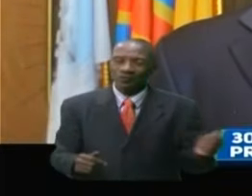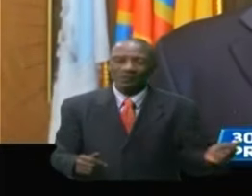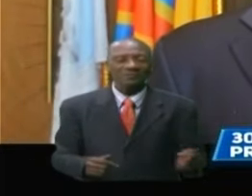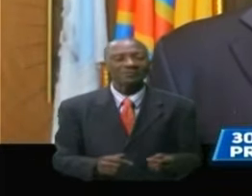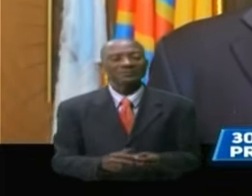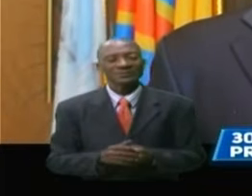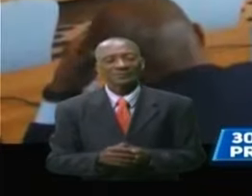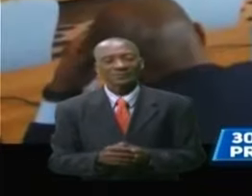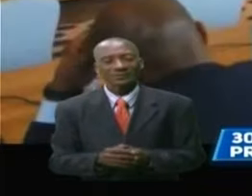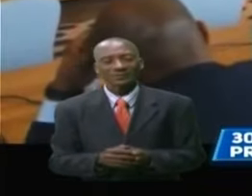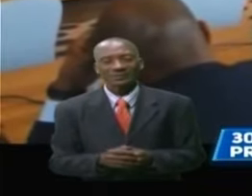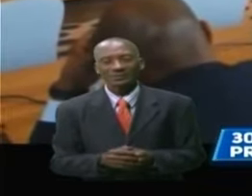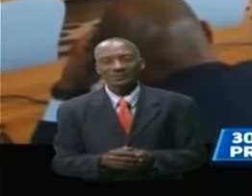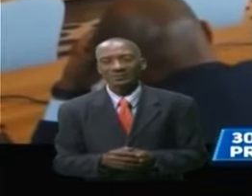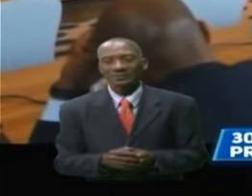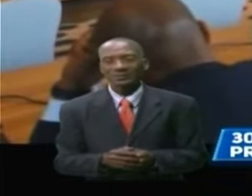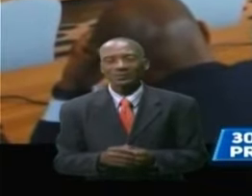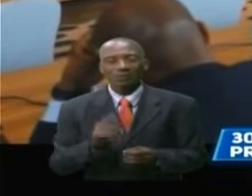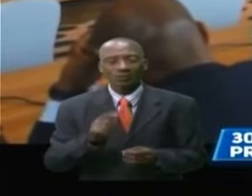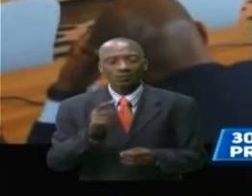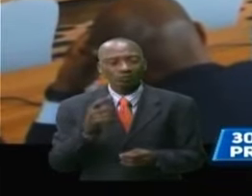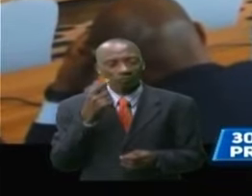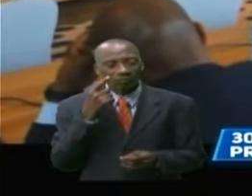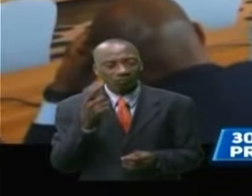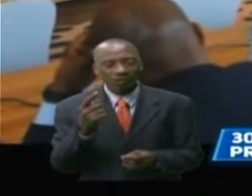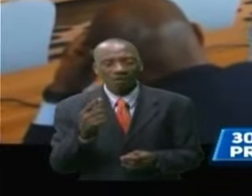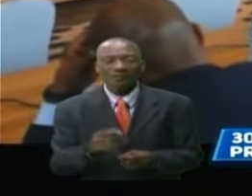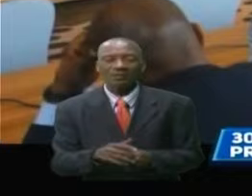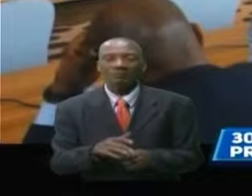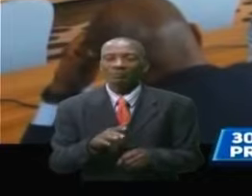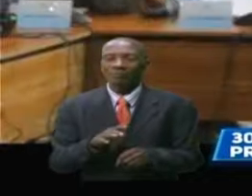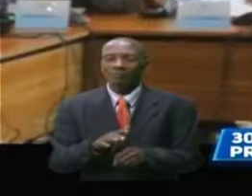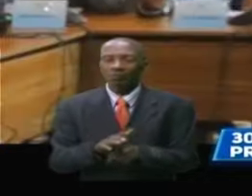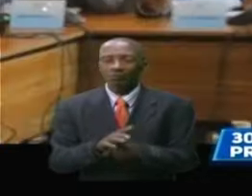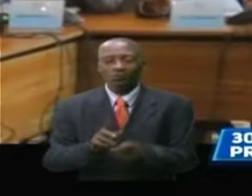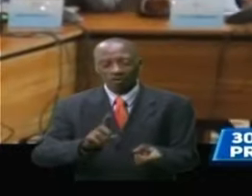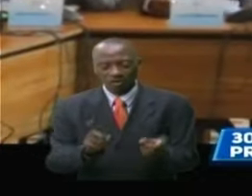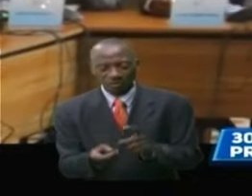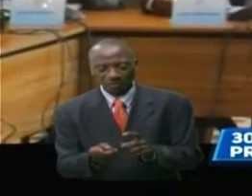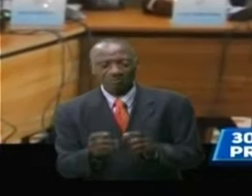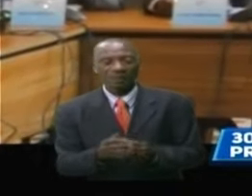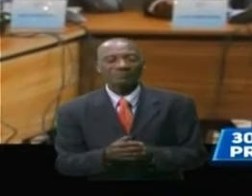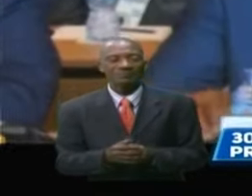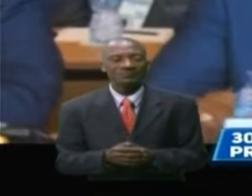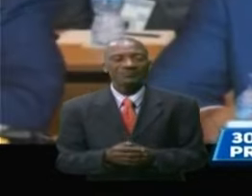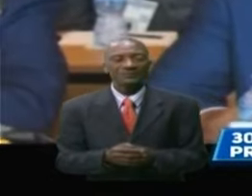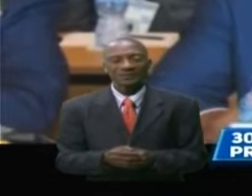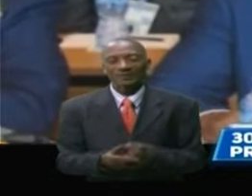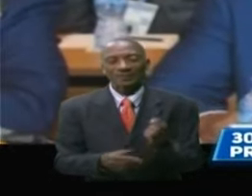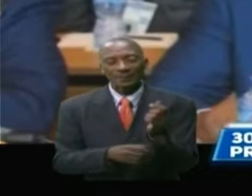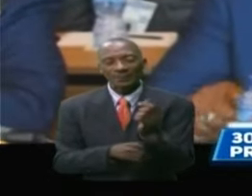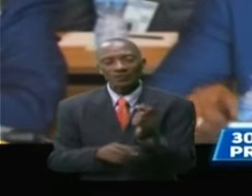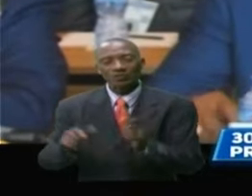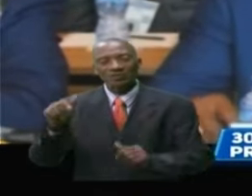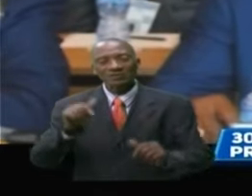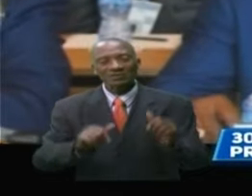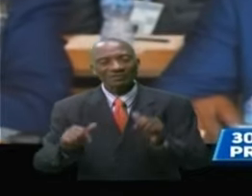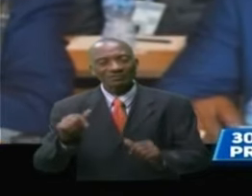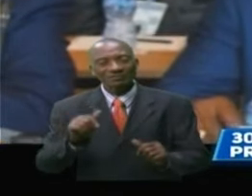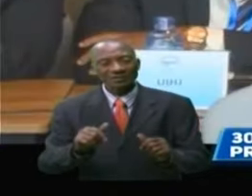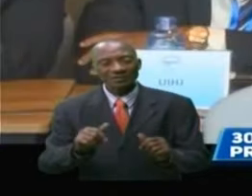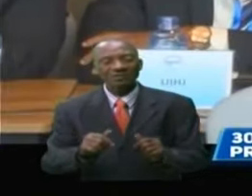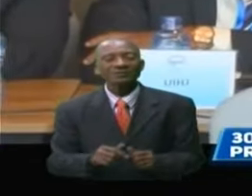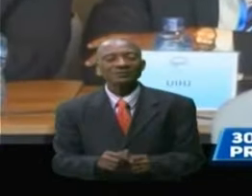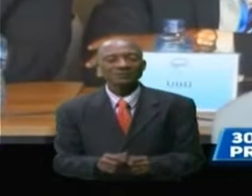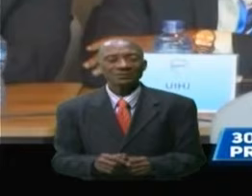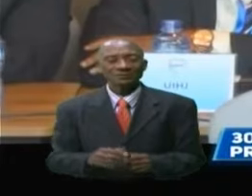l'arbitrage, nous avons envisagé un certain nombre de réformes. Sur le plan scientifique, Jean-Claude Mbaki, bâtonnier